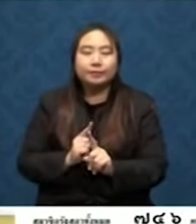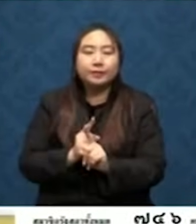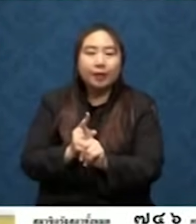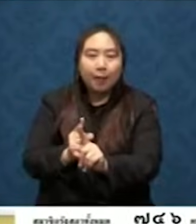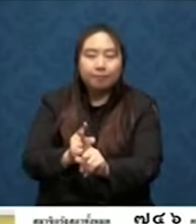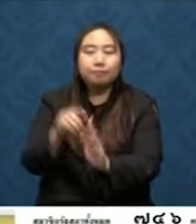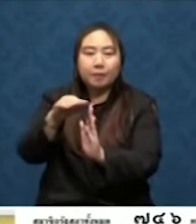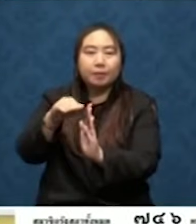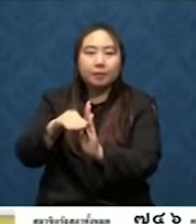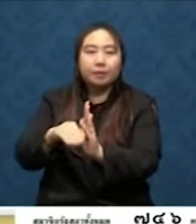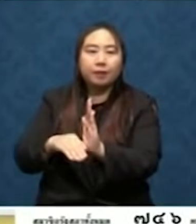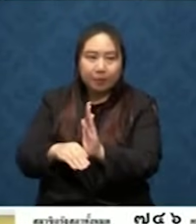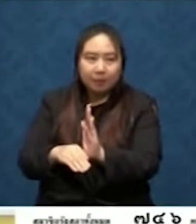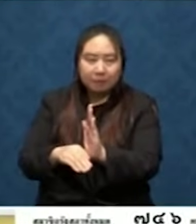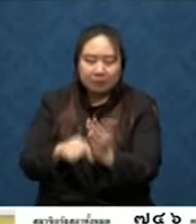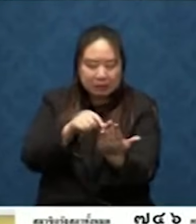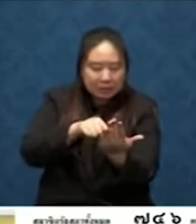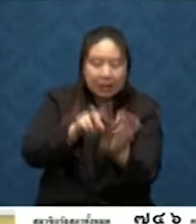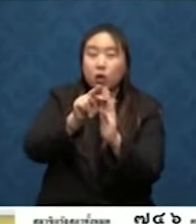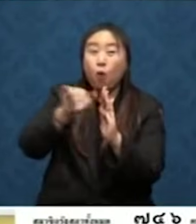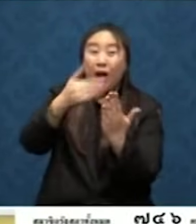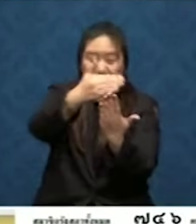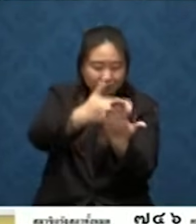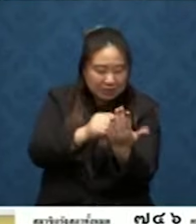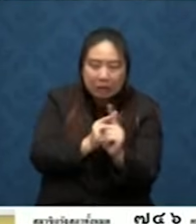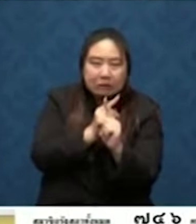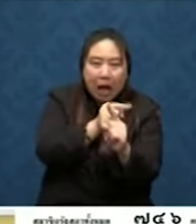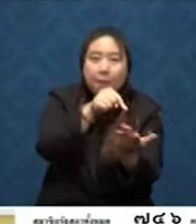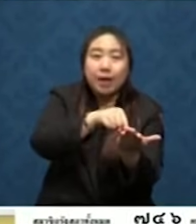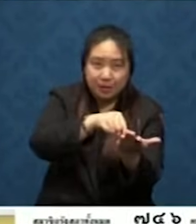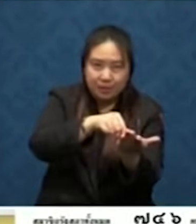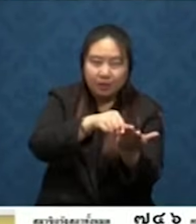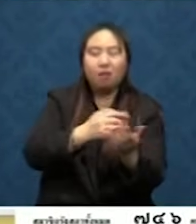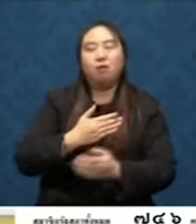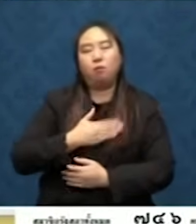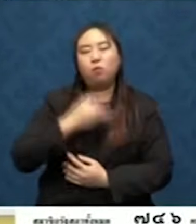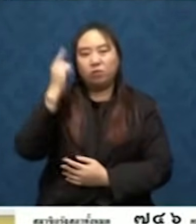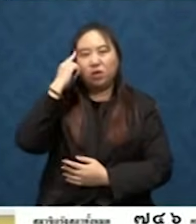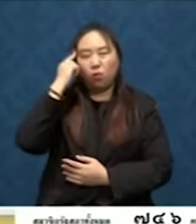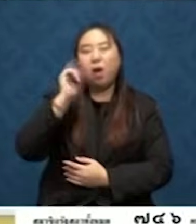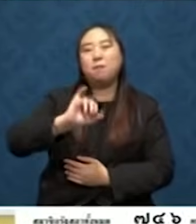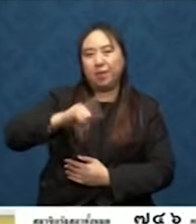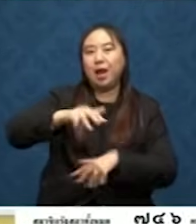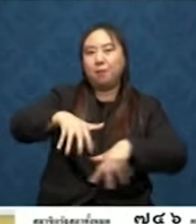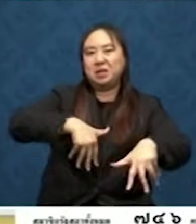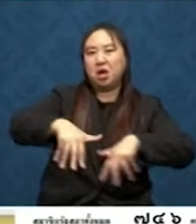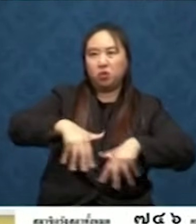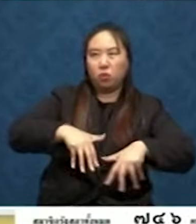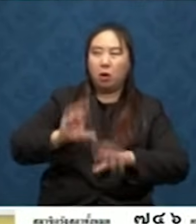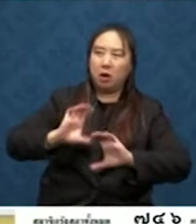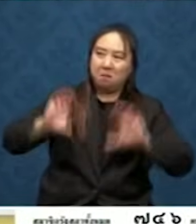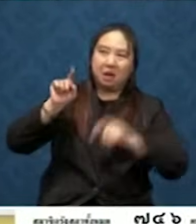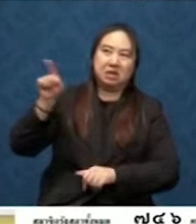ถ้อยคำในคำแสงนโยบายฉบับนี้ผมเกรงครับว่าประชาชนจะไม่จดจำรัฐบาล